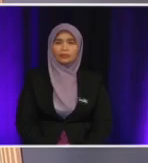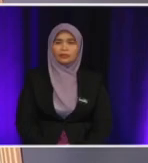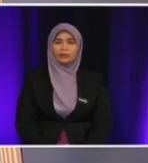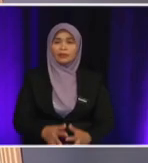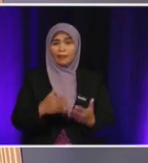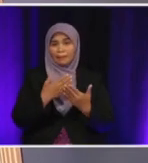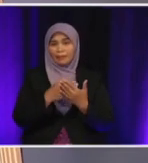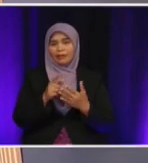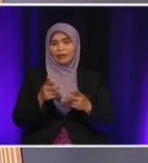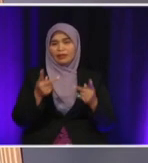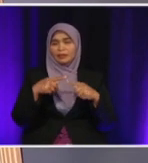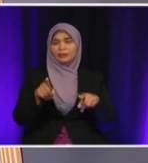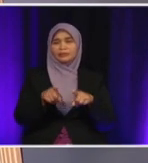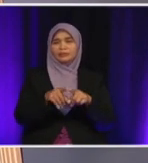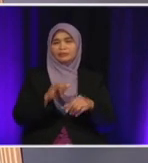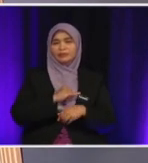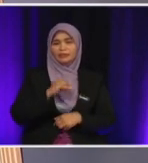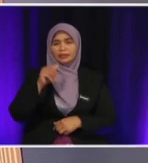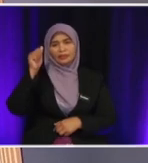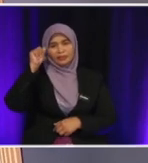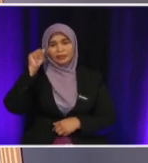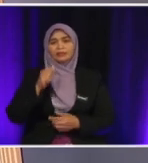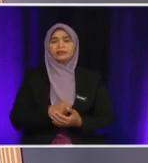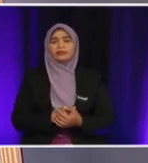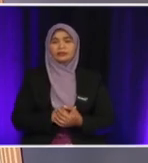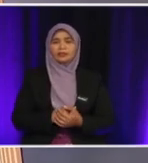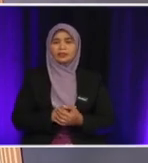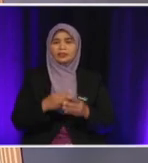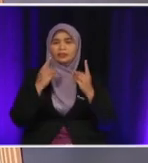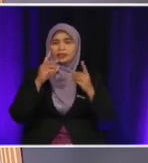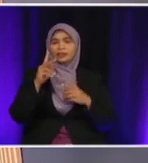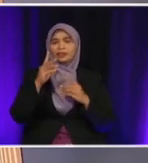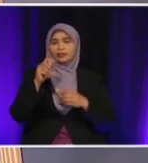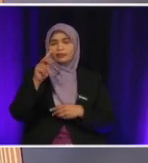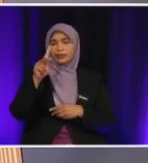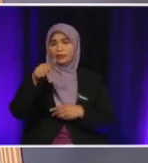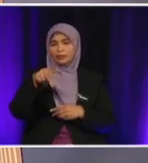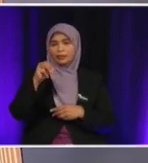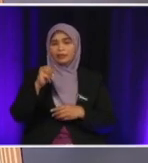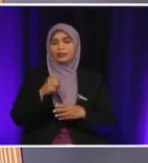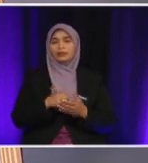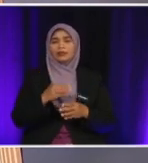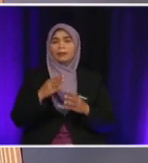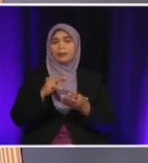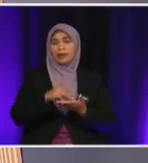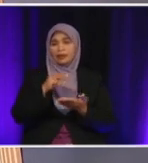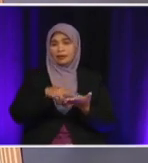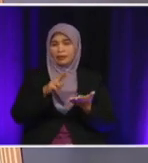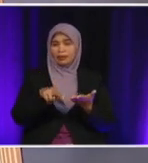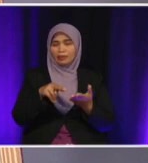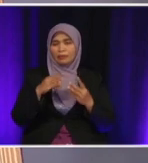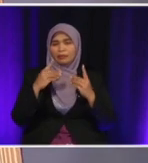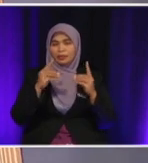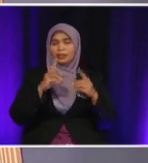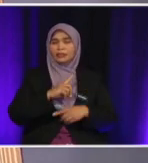Baiklah kembali bersama saya di di TV KPM pada di dalam slot mendengar rendah dalam mata pelajaran